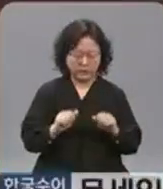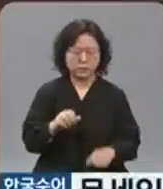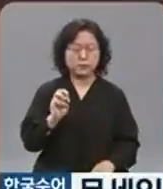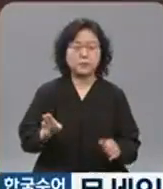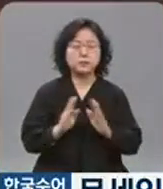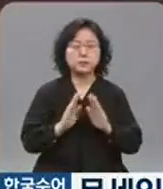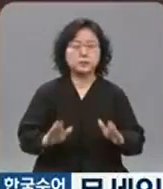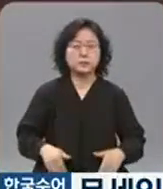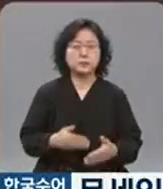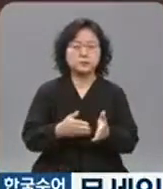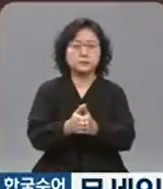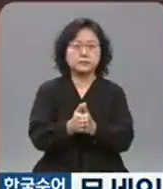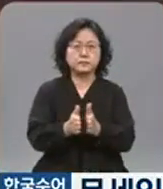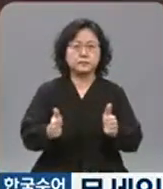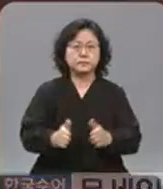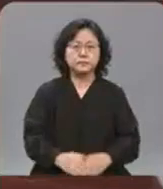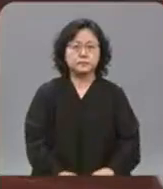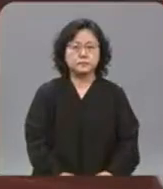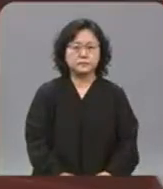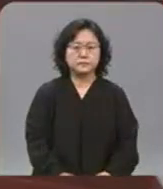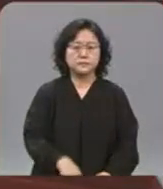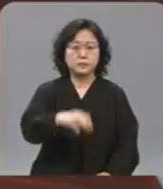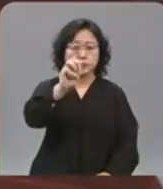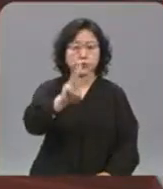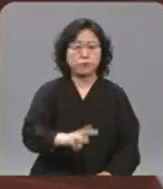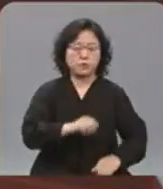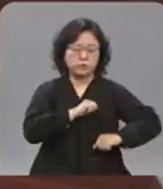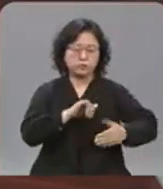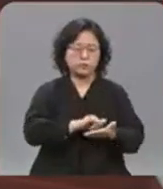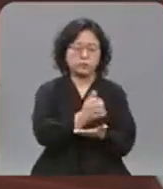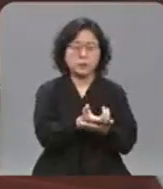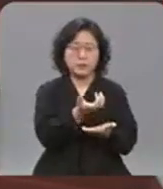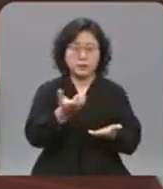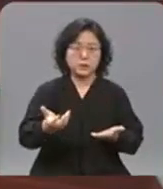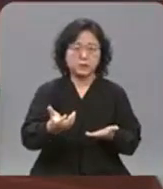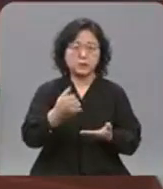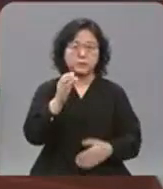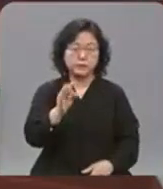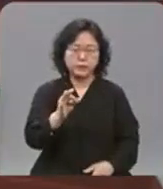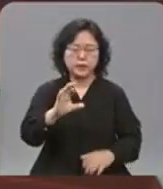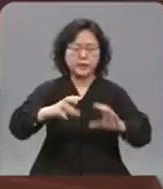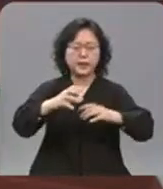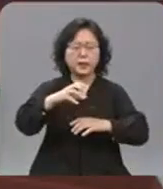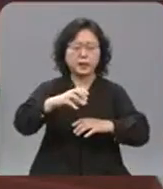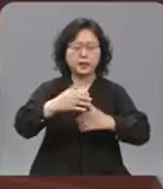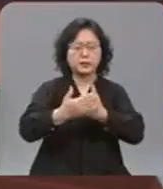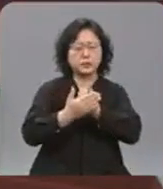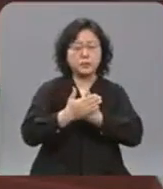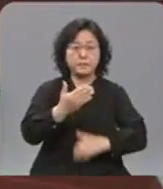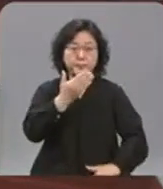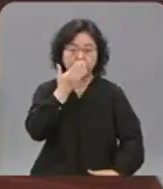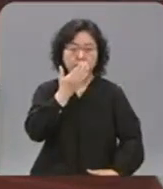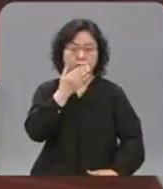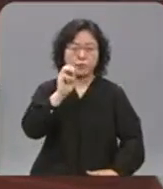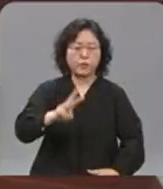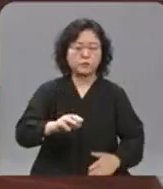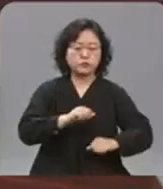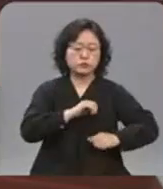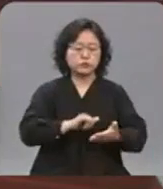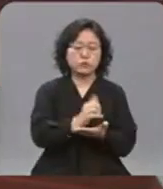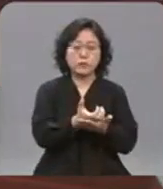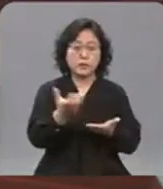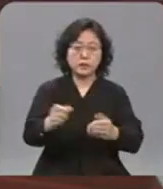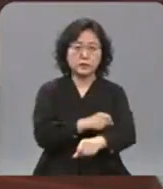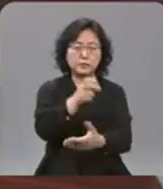안녕하십니까. 광주 전남권 뉴스입니다. 광주 군공항 이전 비용을 국가가 지원할 수 있도록 하는 광주